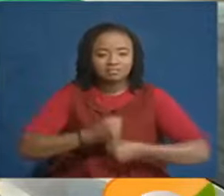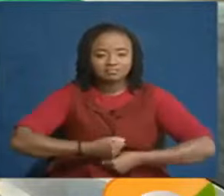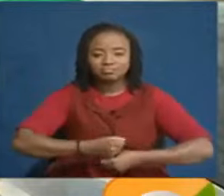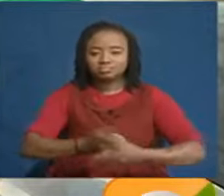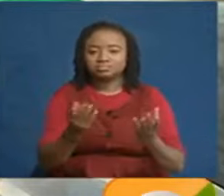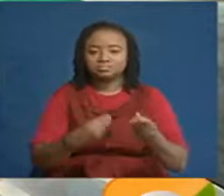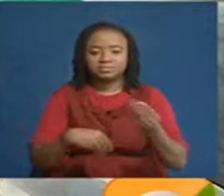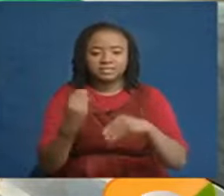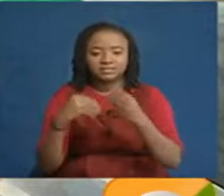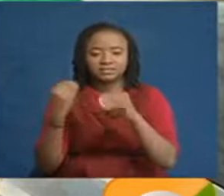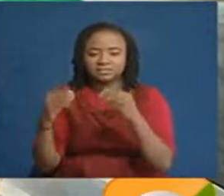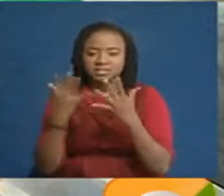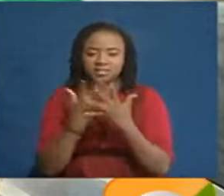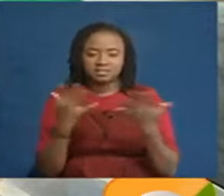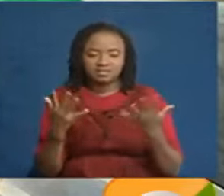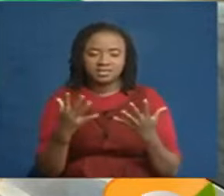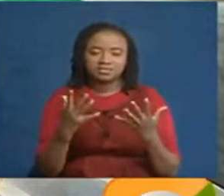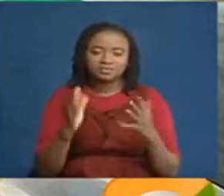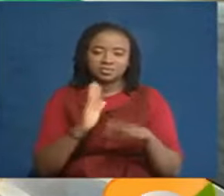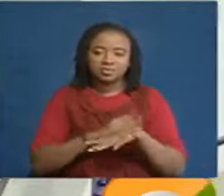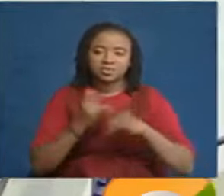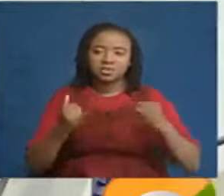ya kisanii kwa urahisi.